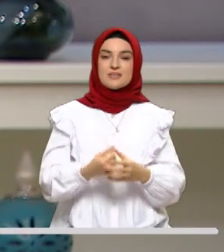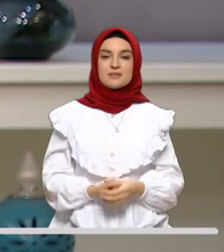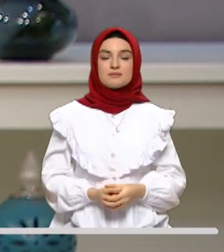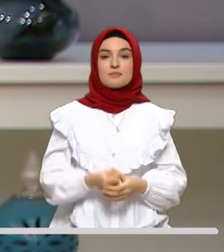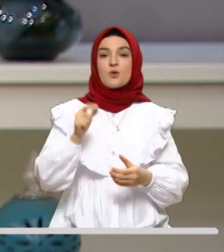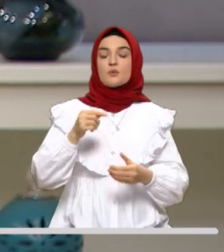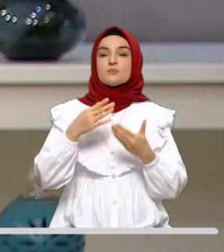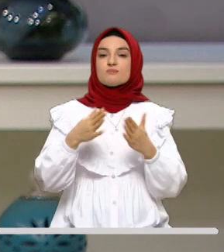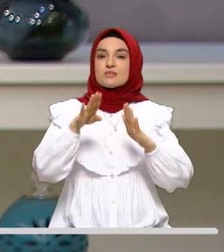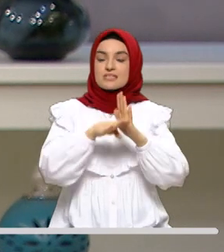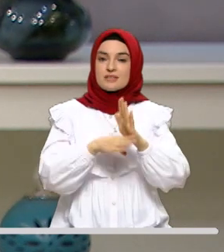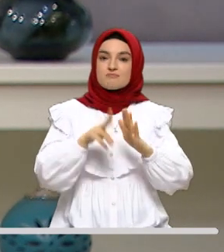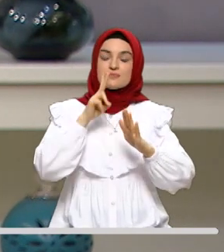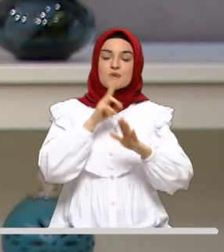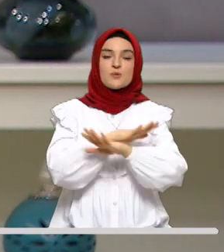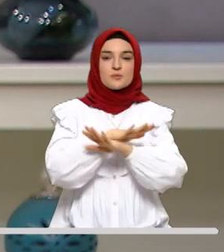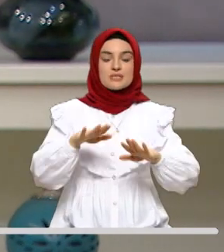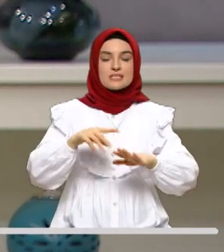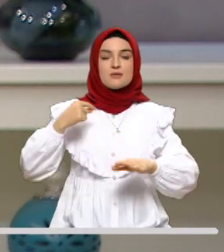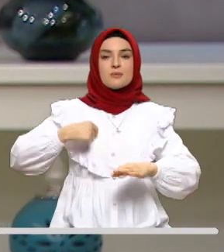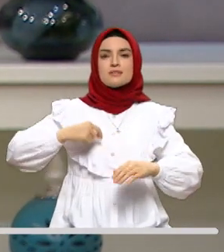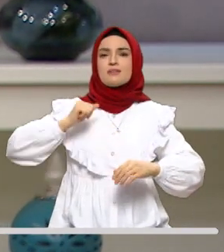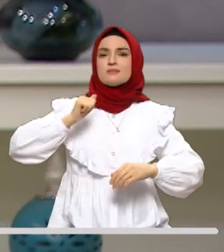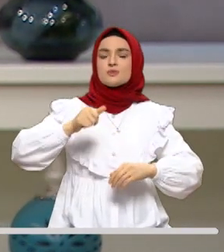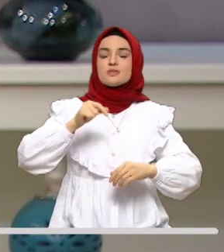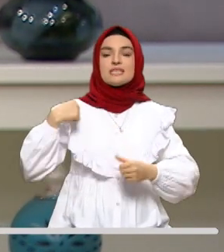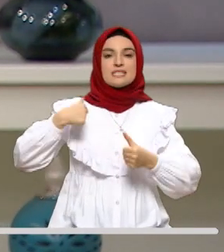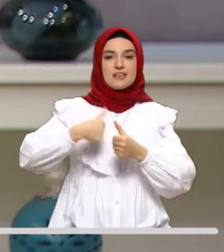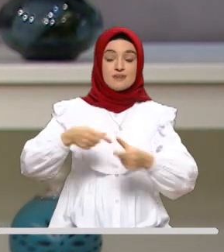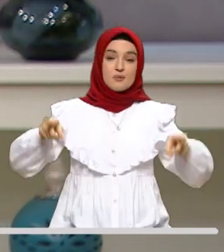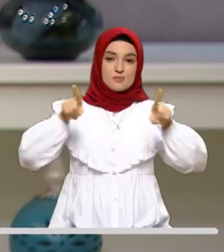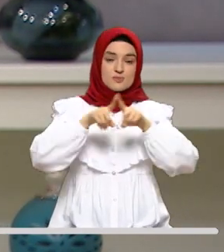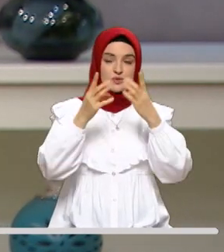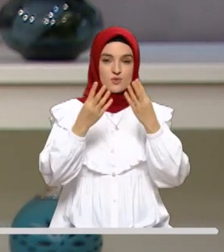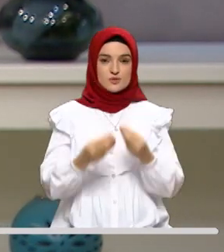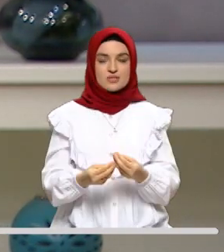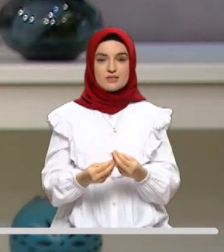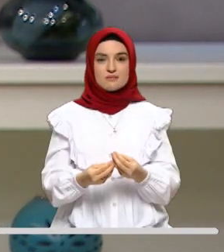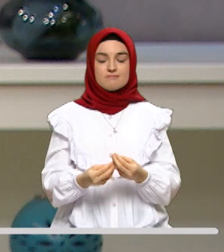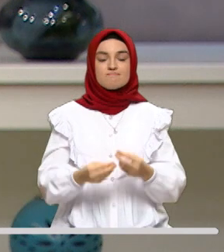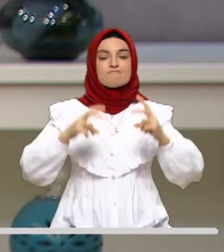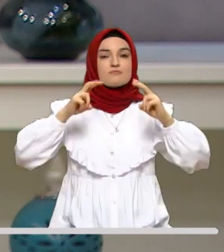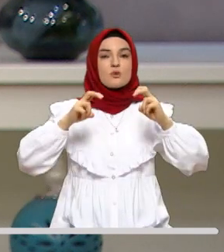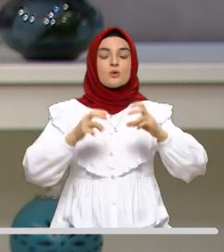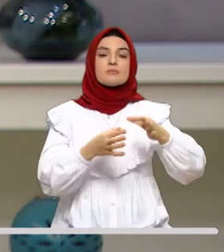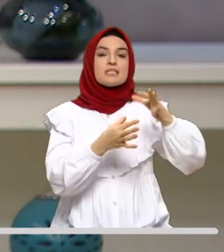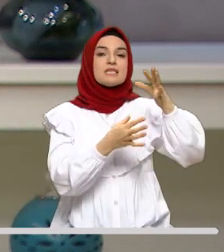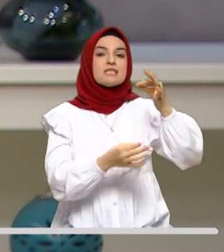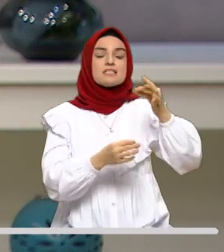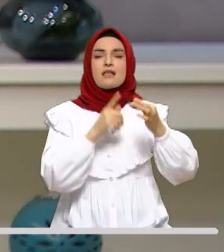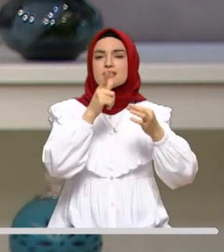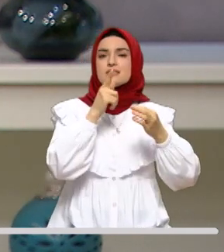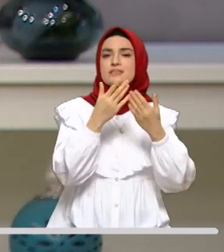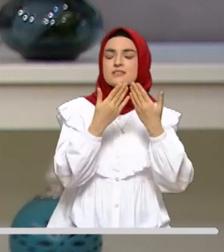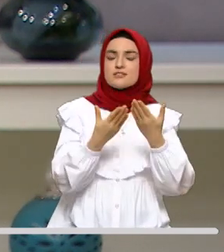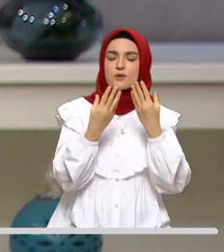efendim bugünkü yayınımızın da böylece sonuna geldik. Pazartesi günü yine bu ekranda sizlerle buluşuyor olacağız. Konularımız insan, şiir ve edebiyat